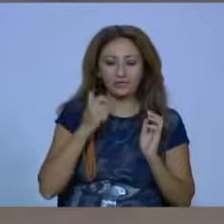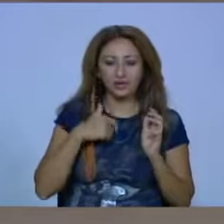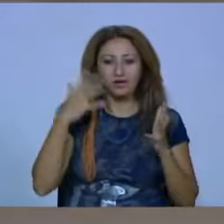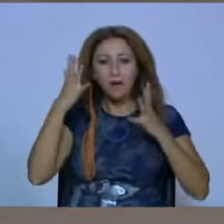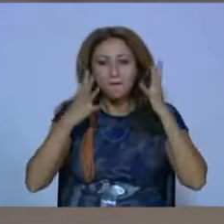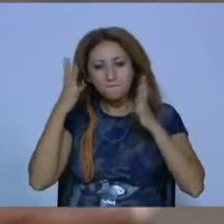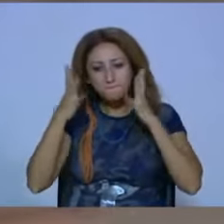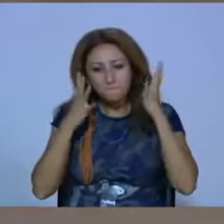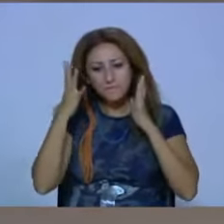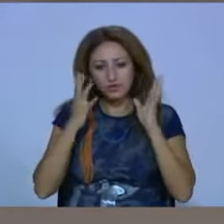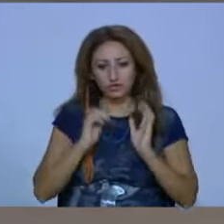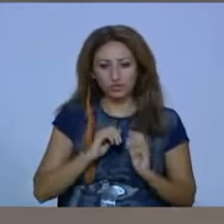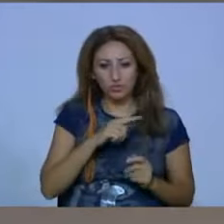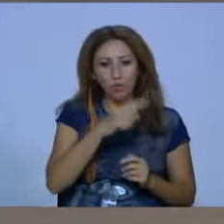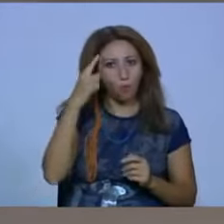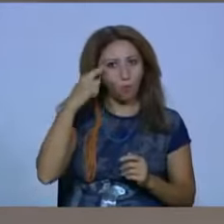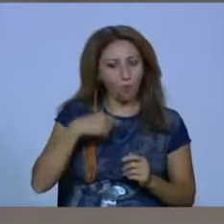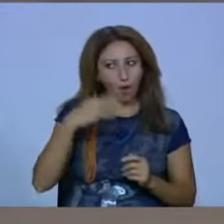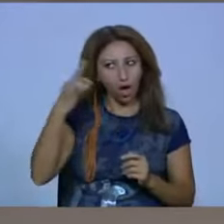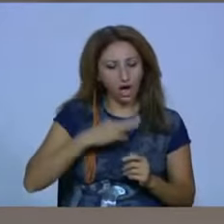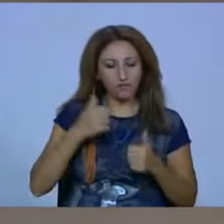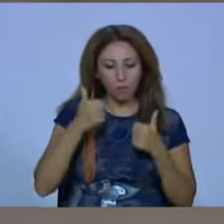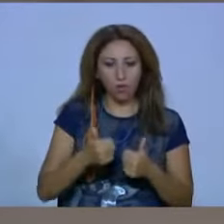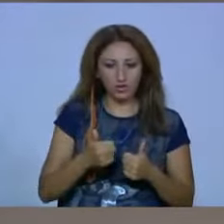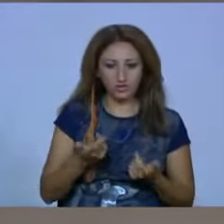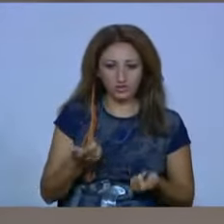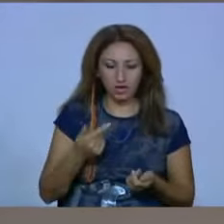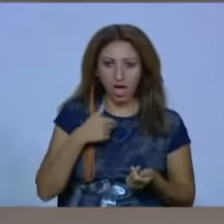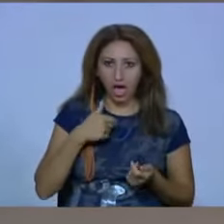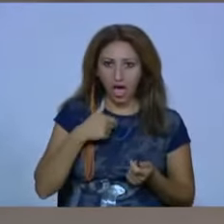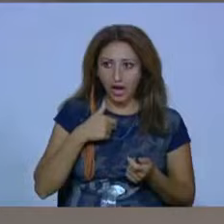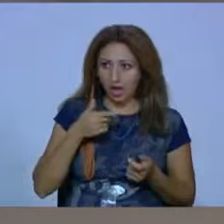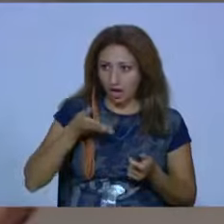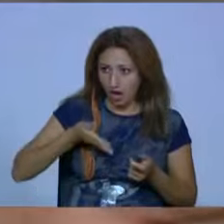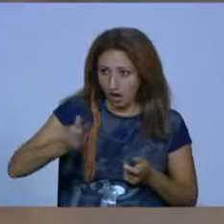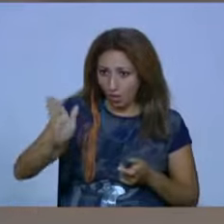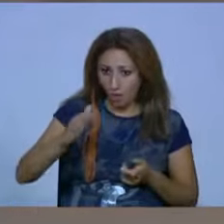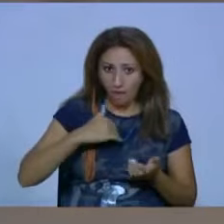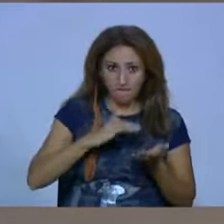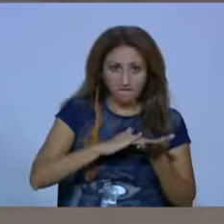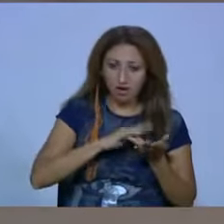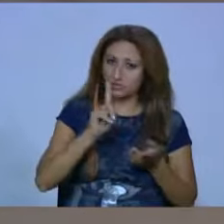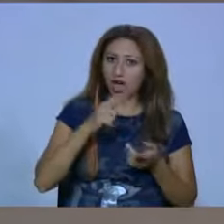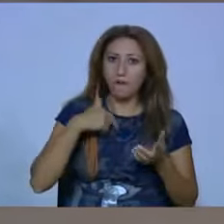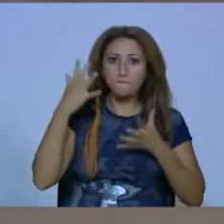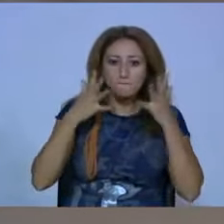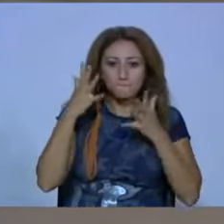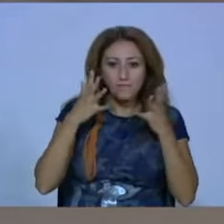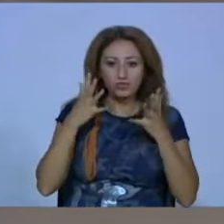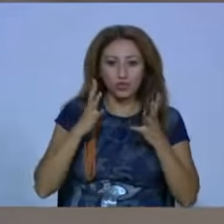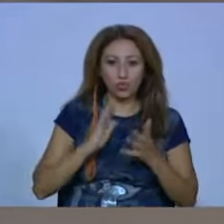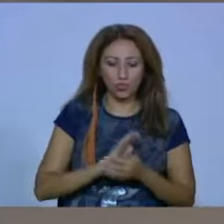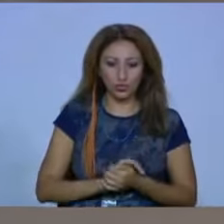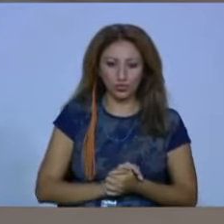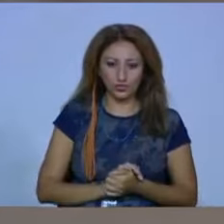عارف، لانه عارفني كويس ان انا مش هقصر الا عشان انا ضعيف يعني. ان